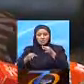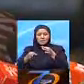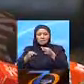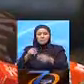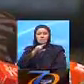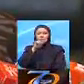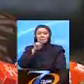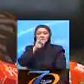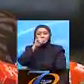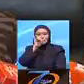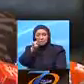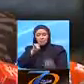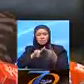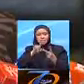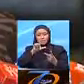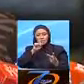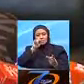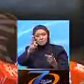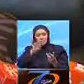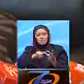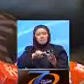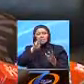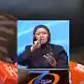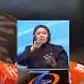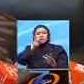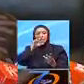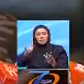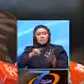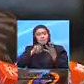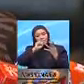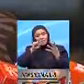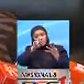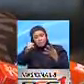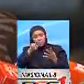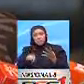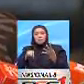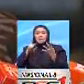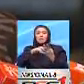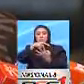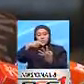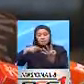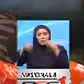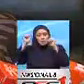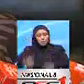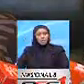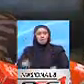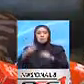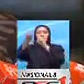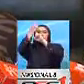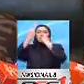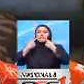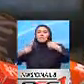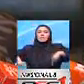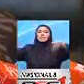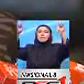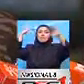Ziad, Latif, Rizwan dan Radiah antaranya boleh mencapai kejayaan di peringkat tertinggi